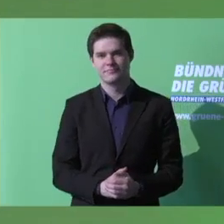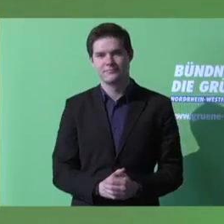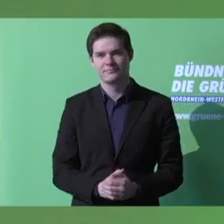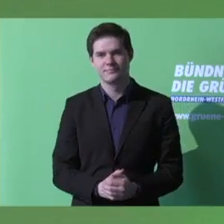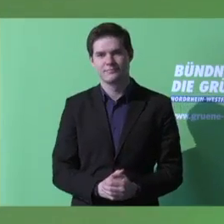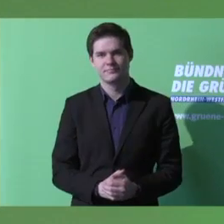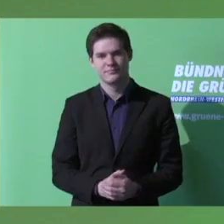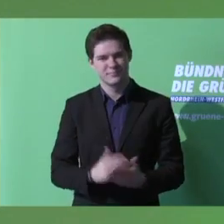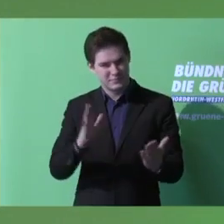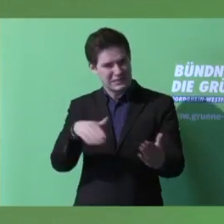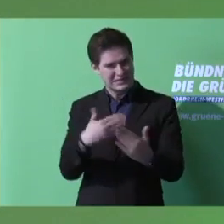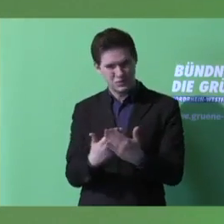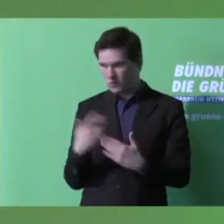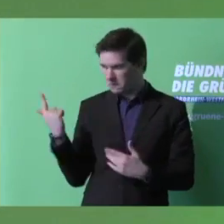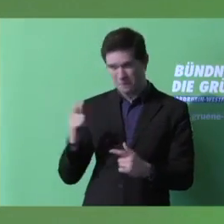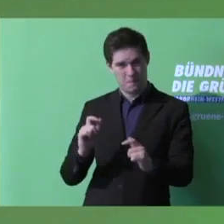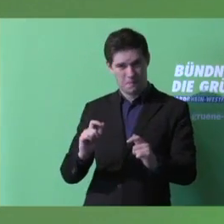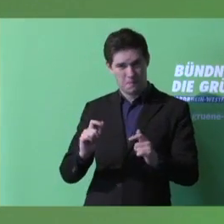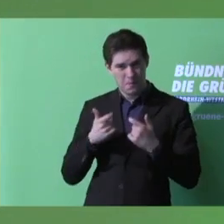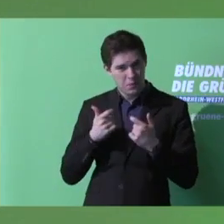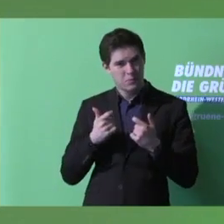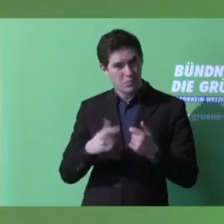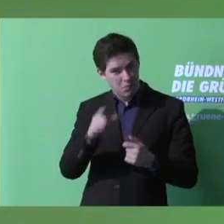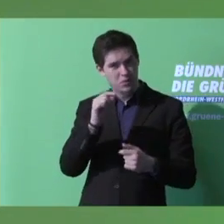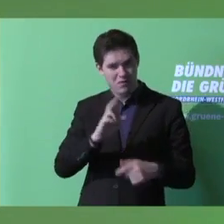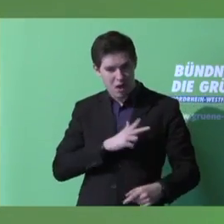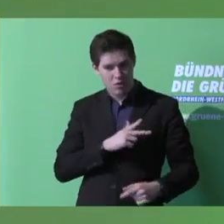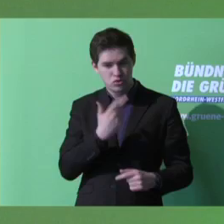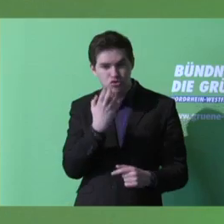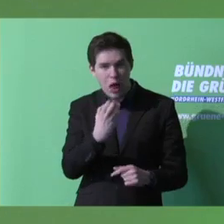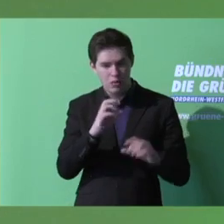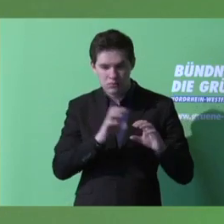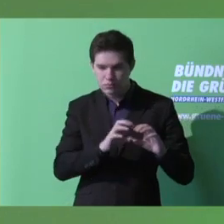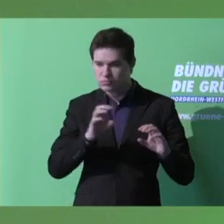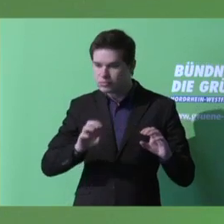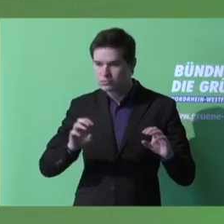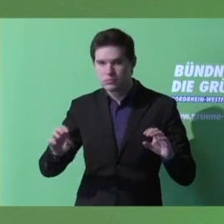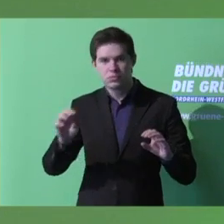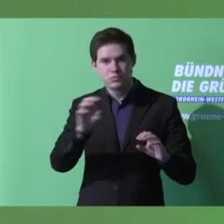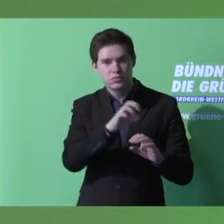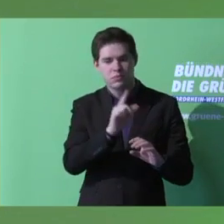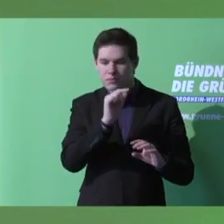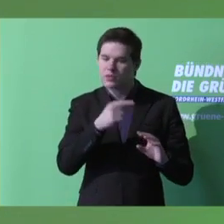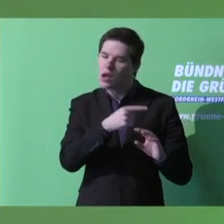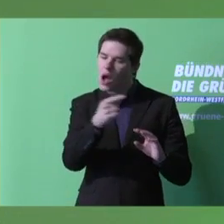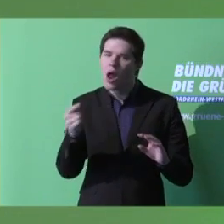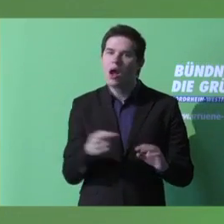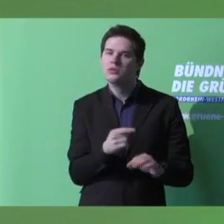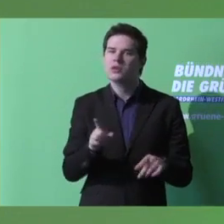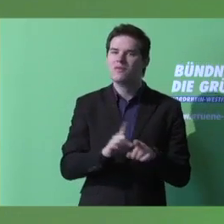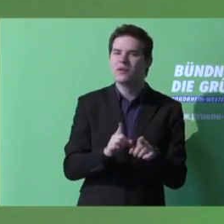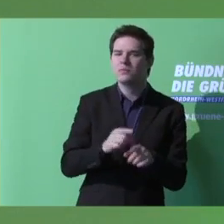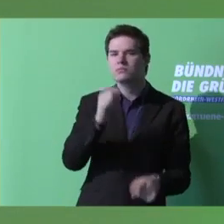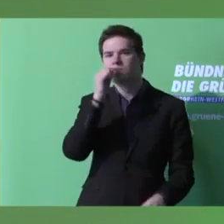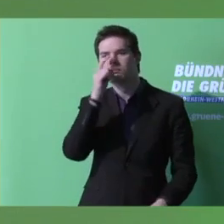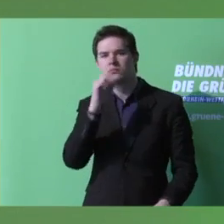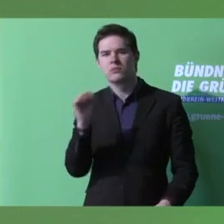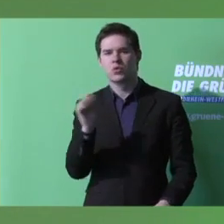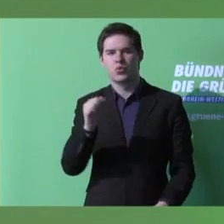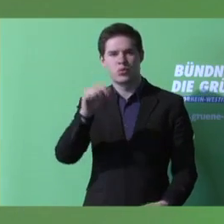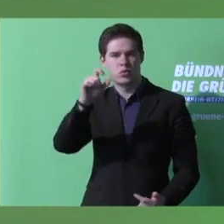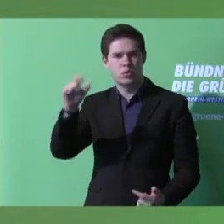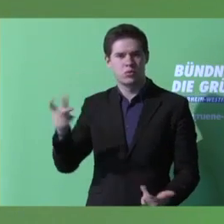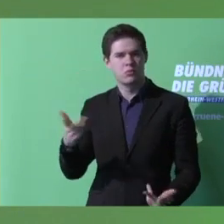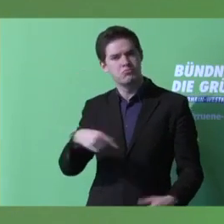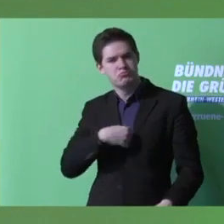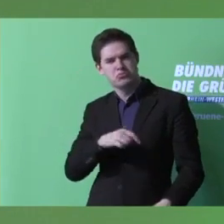Diese Blockade steht Stein für Stein auch und gerade für eine zynische Ignoranz, liebe Freundinnen und Freunde,